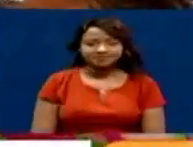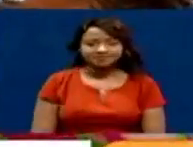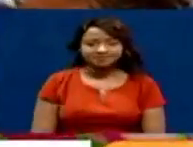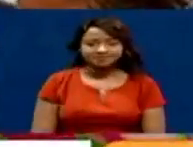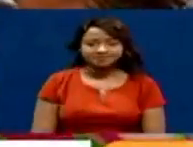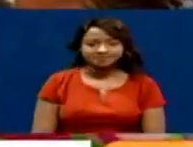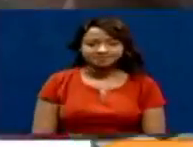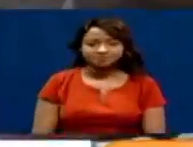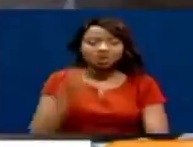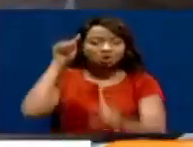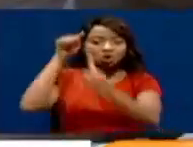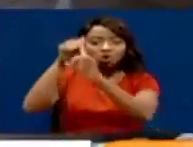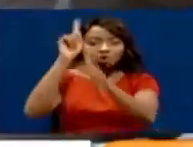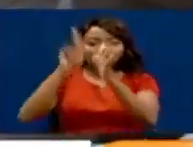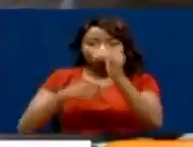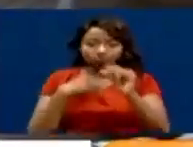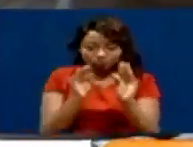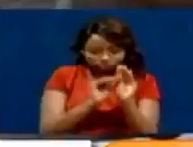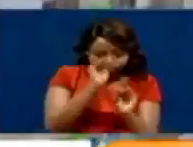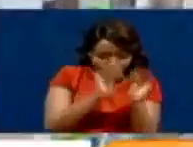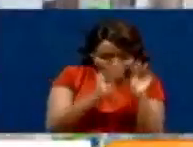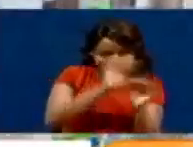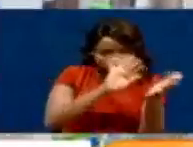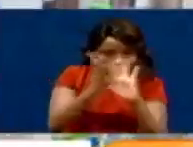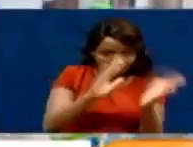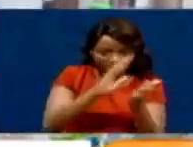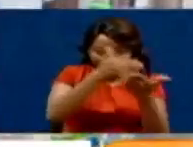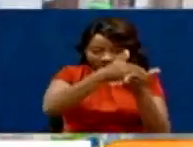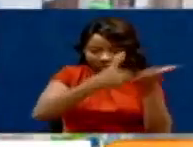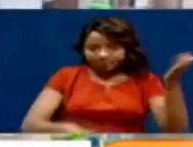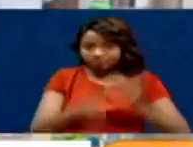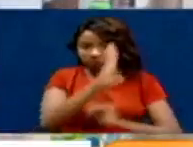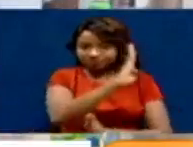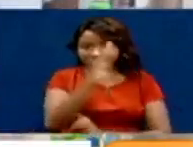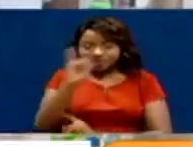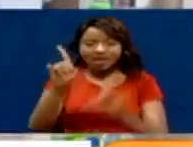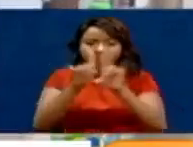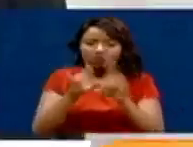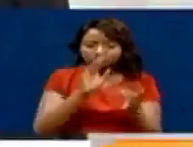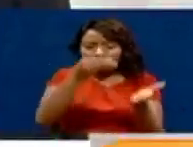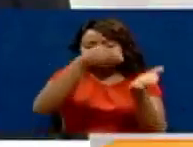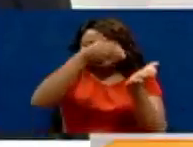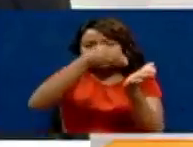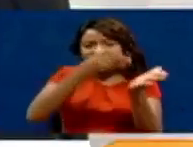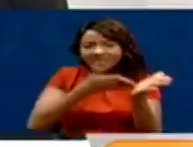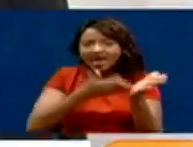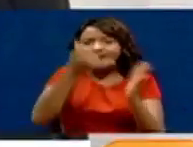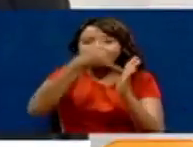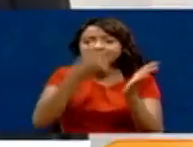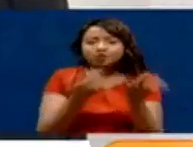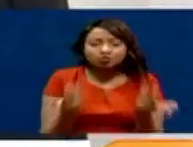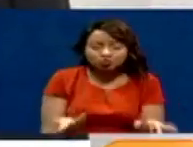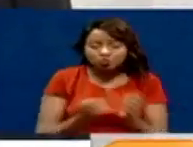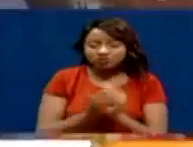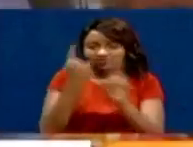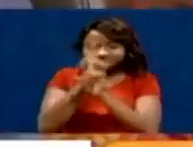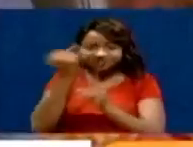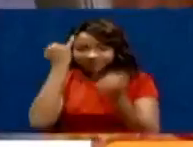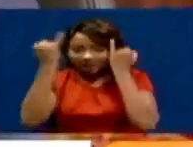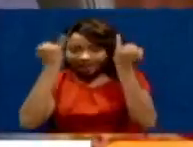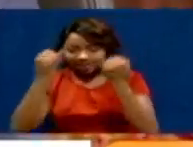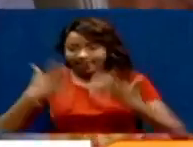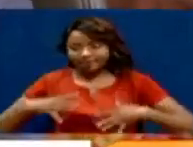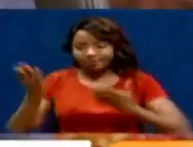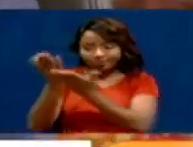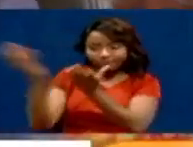Lengo lao ni kusuka ripoti ya BBI wakijumuisha maoni ya Wakenya. Tarehe 30 mwezi Juni, ikiwa